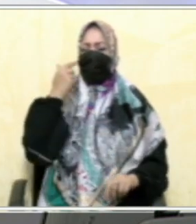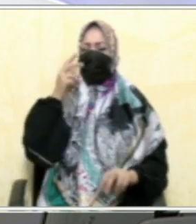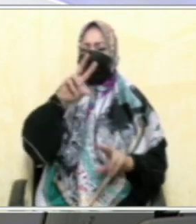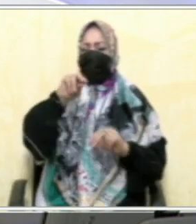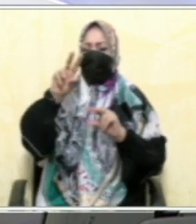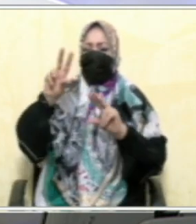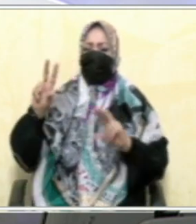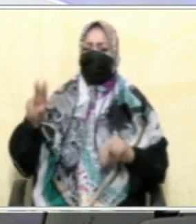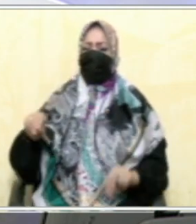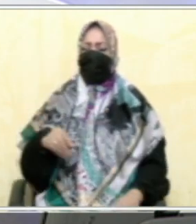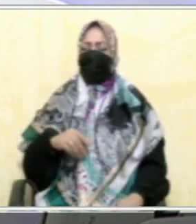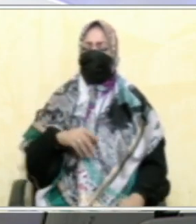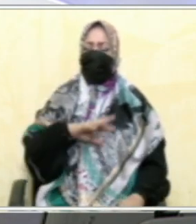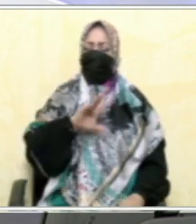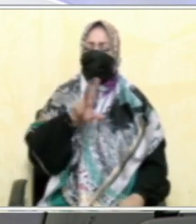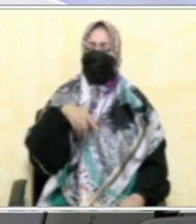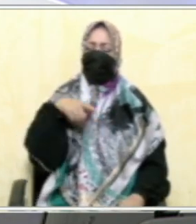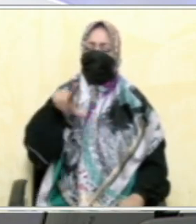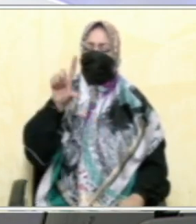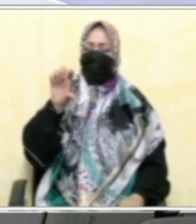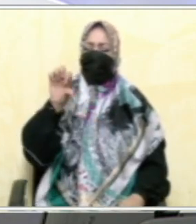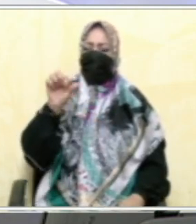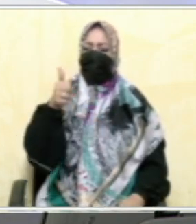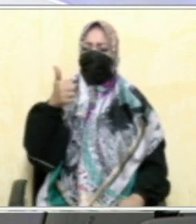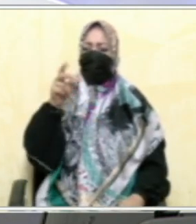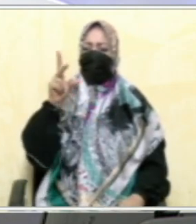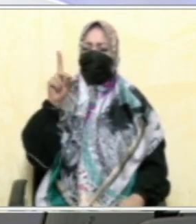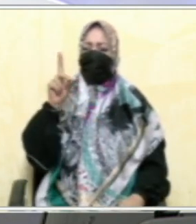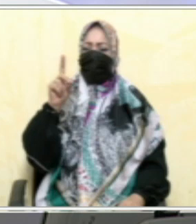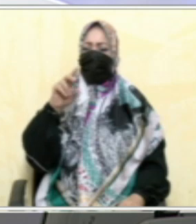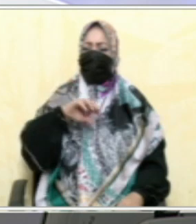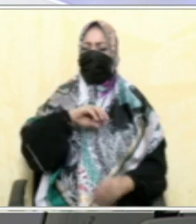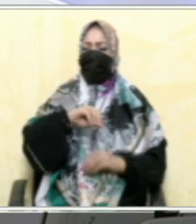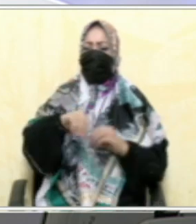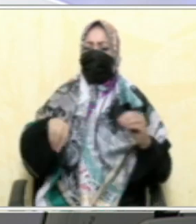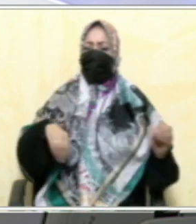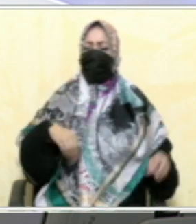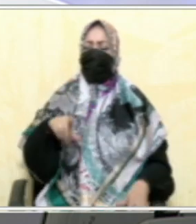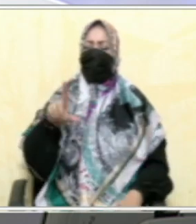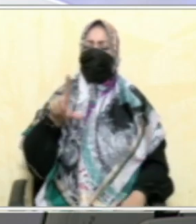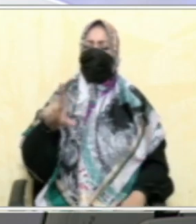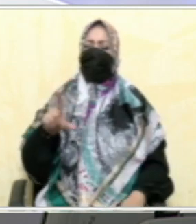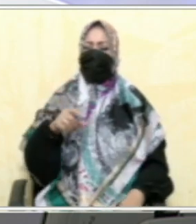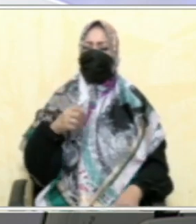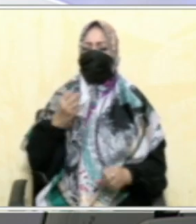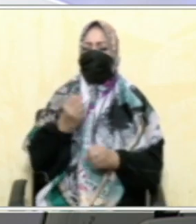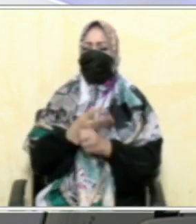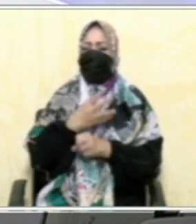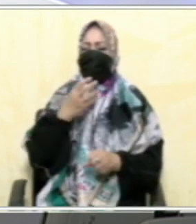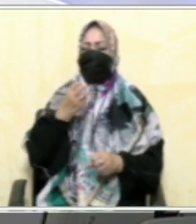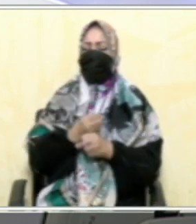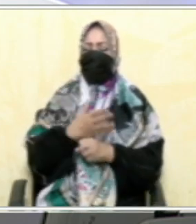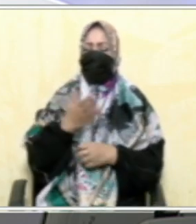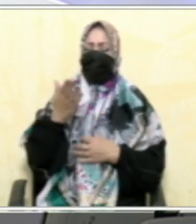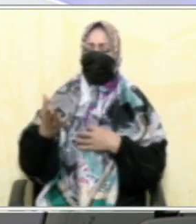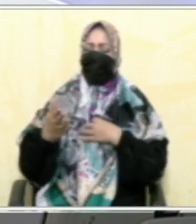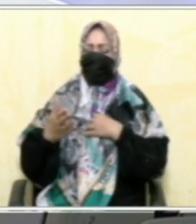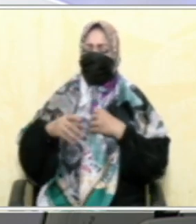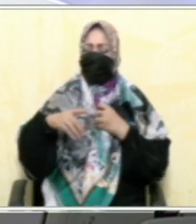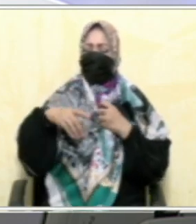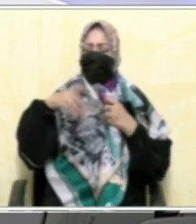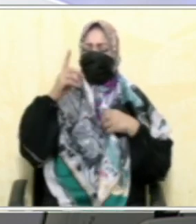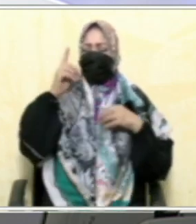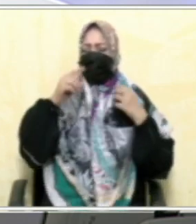الفاحشة، وقد فعل الله وقد عاقبهم الله بأن يعني جعل قريتهم، جعل